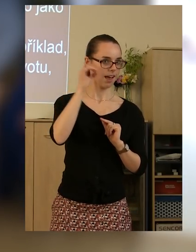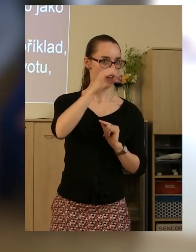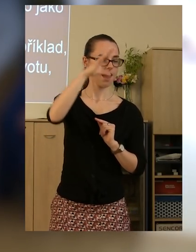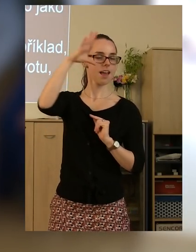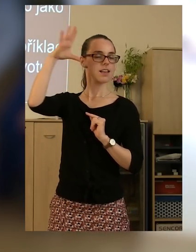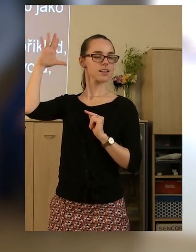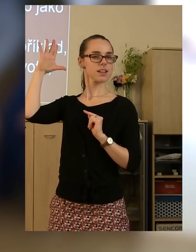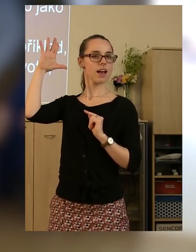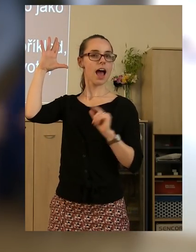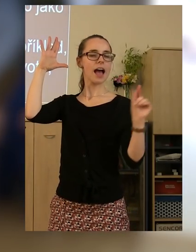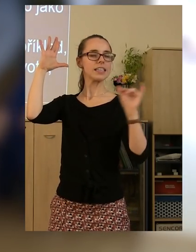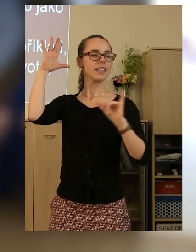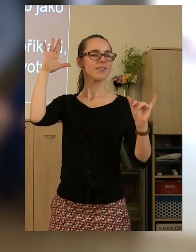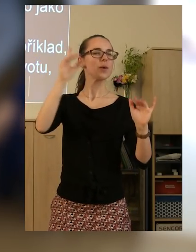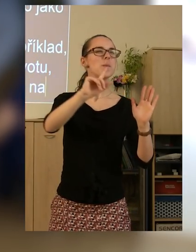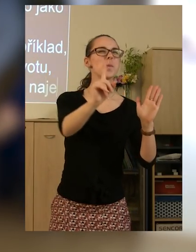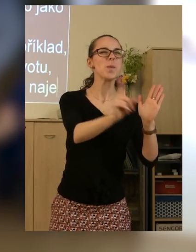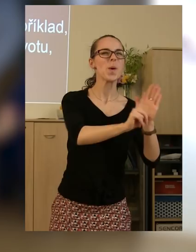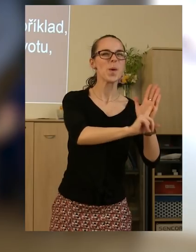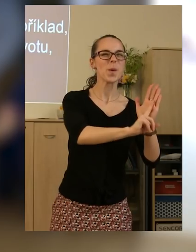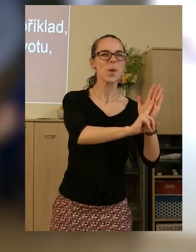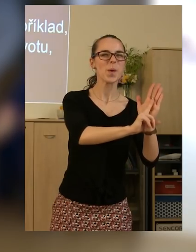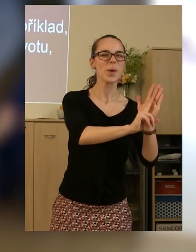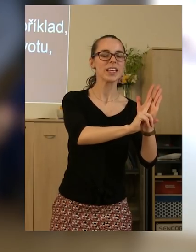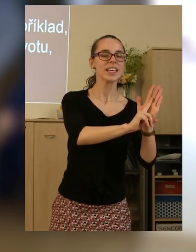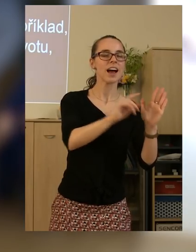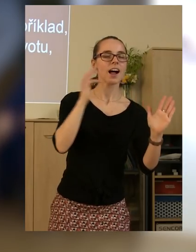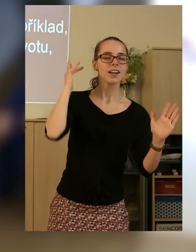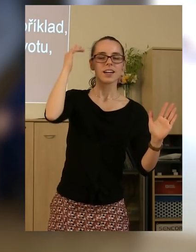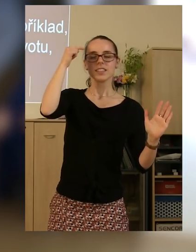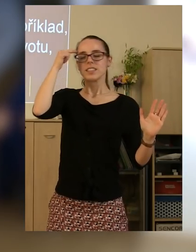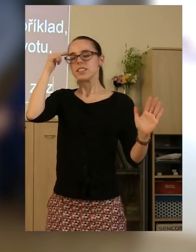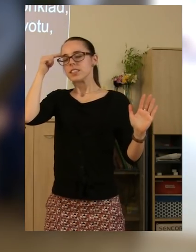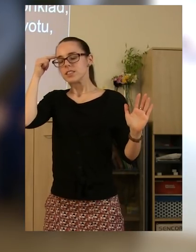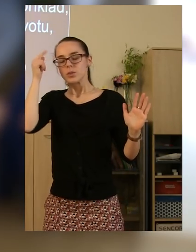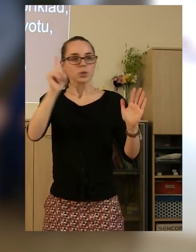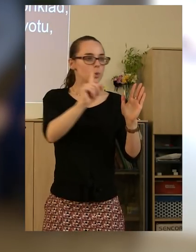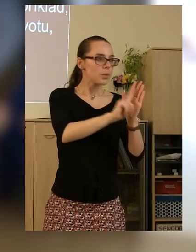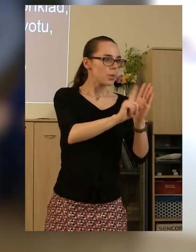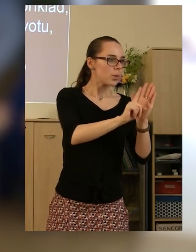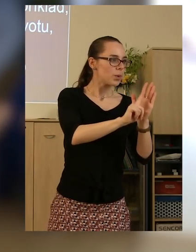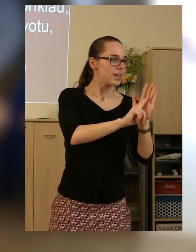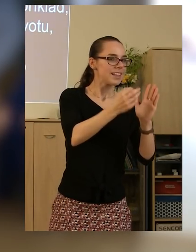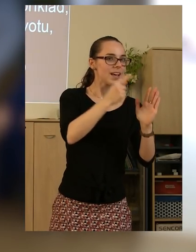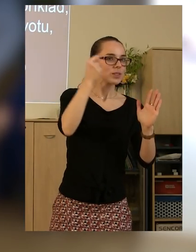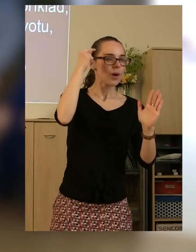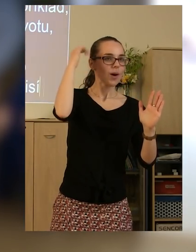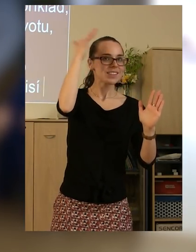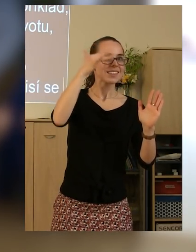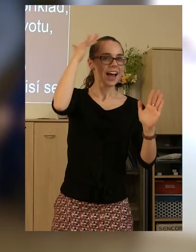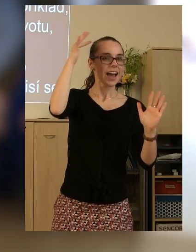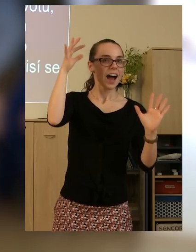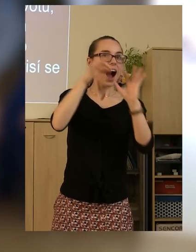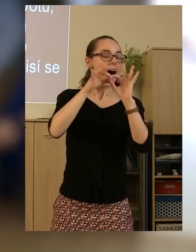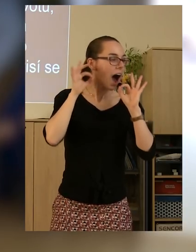a najednou zvoní budík, ale to zazvonění toho budíku přesně souvisí se smyslem snu, který jste